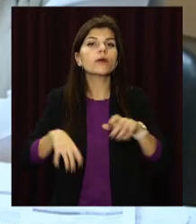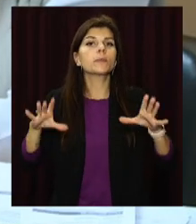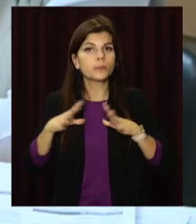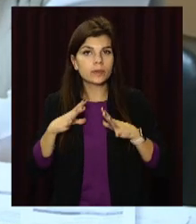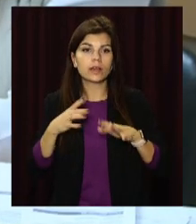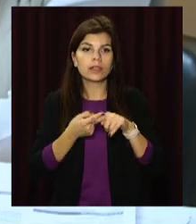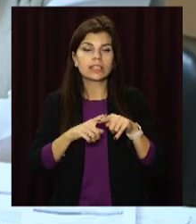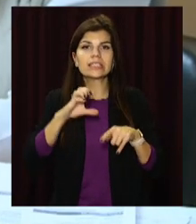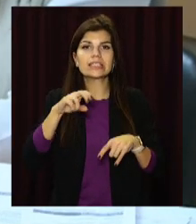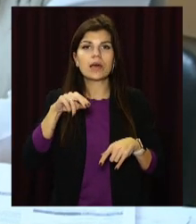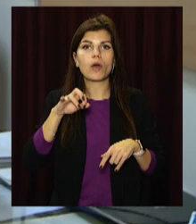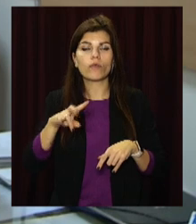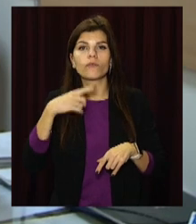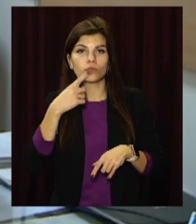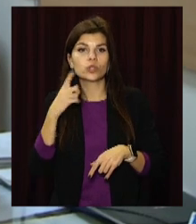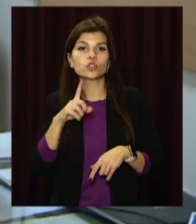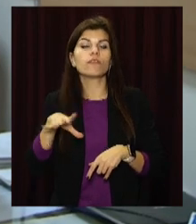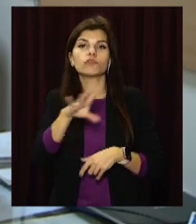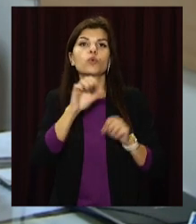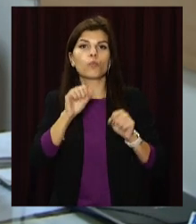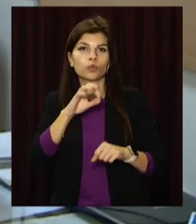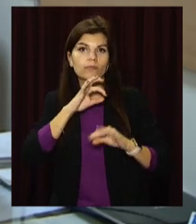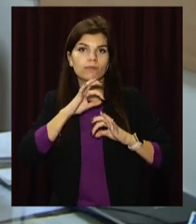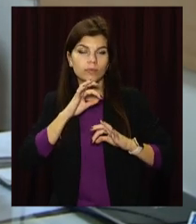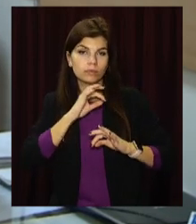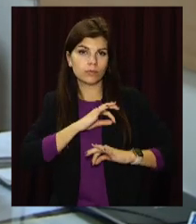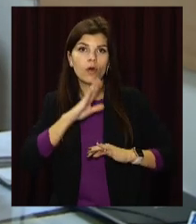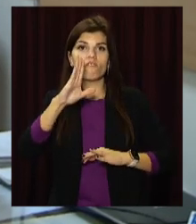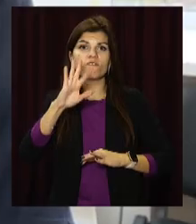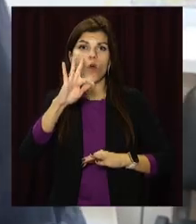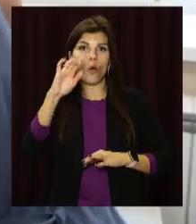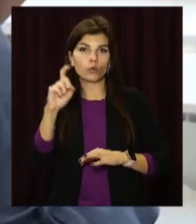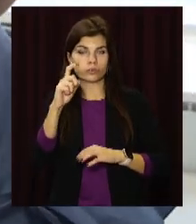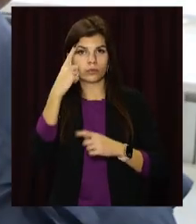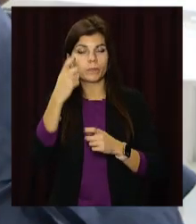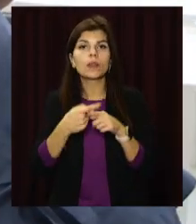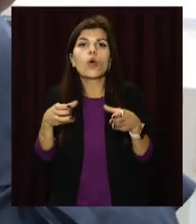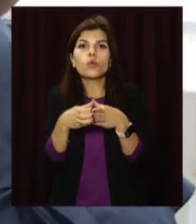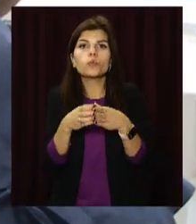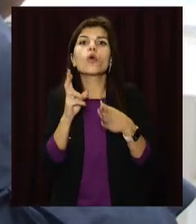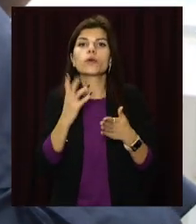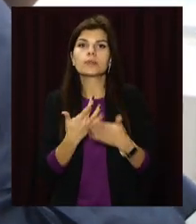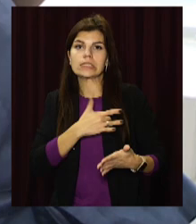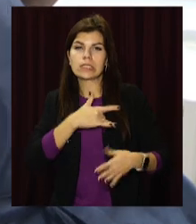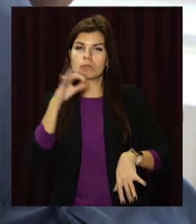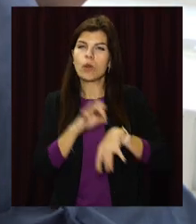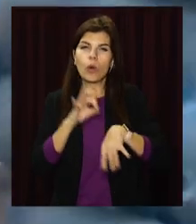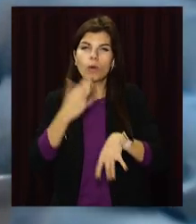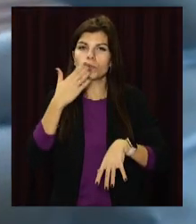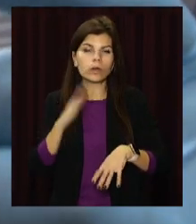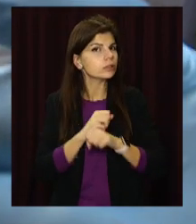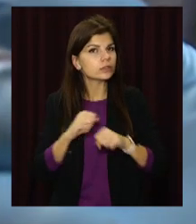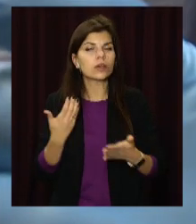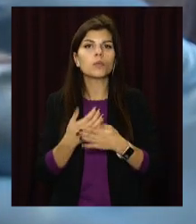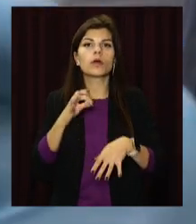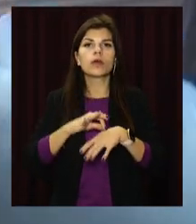Сергій Степанов. І всі вони можуть застосовуватися за дозволом ВООЗ. У групі ризику – люди із серцево-судинними захворюваннями,